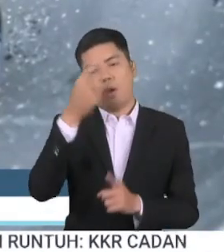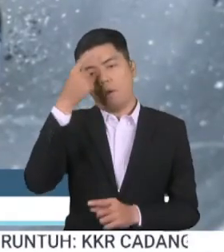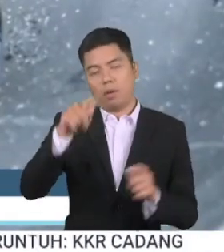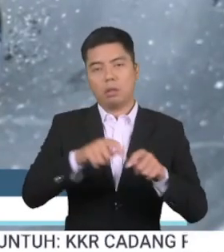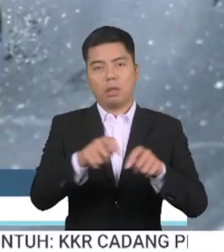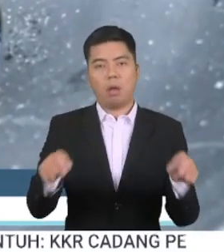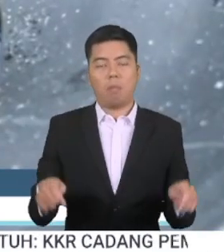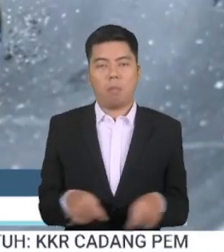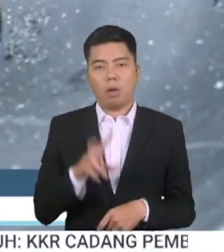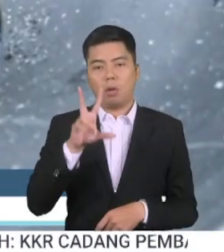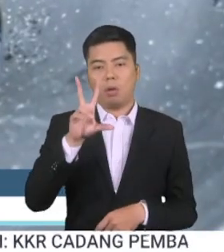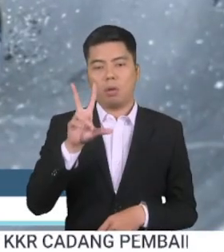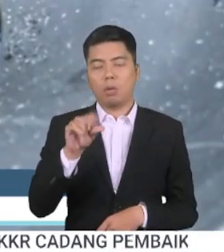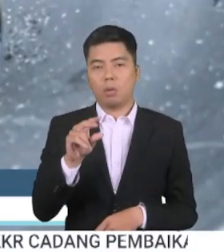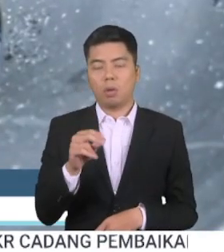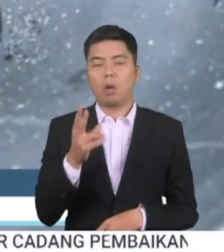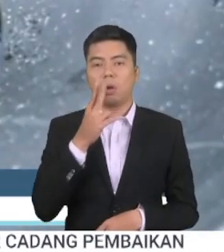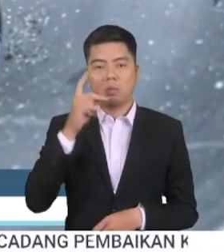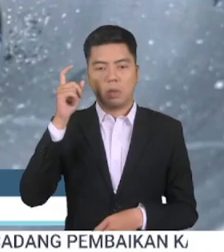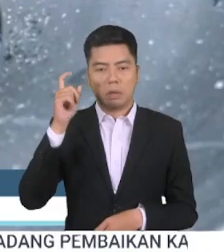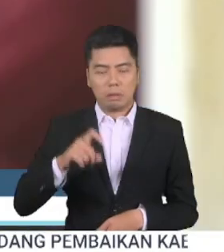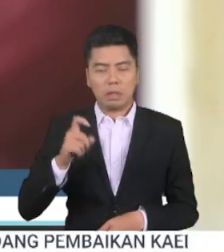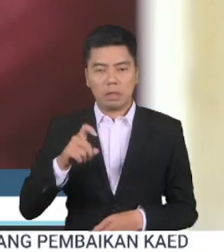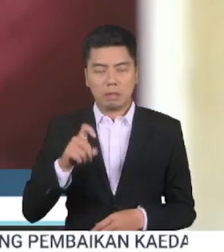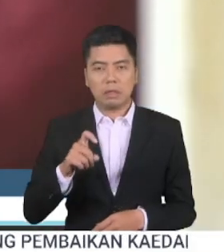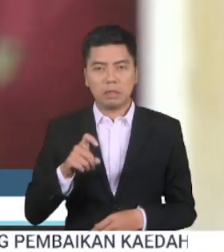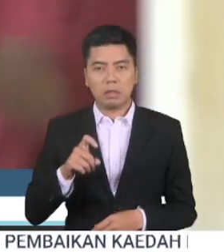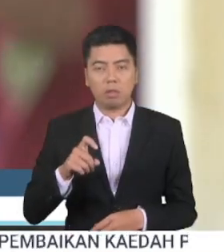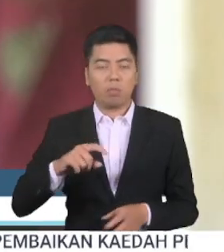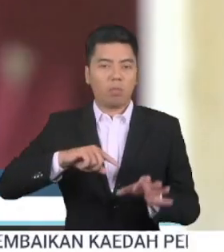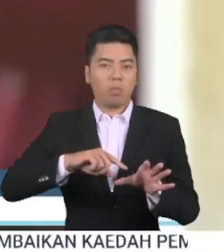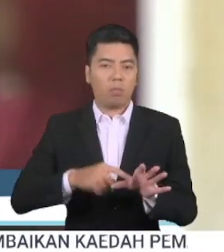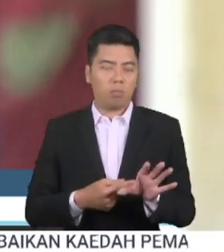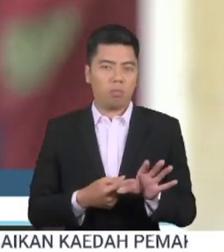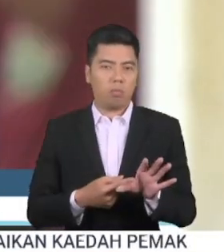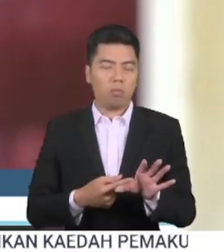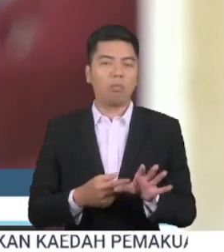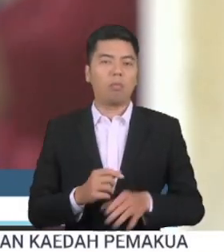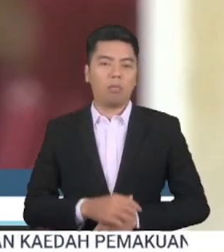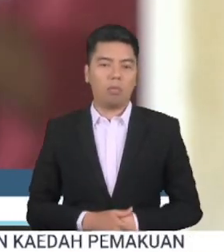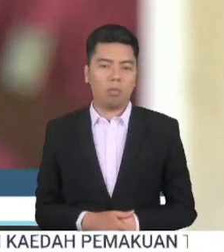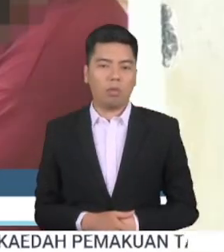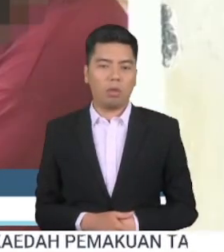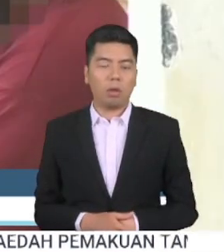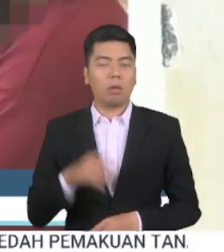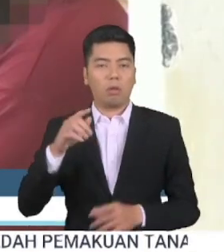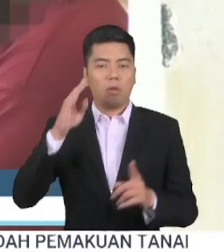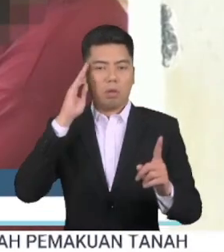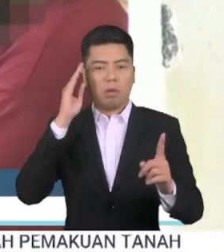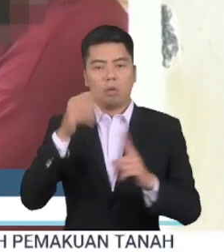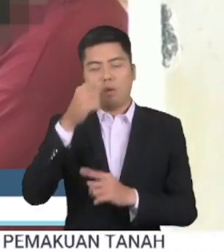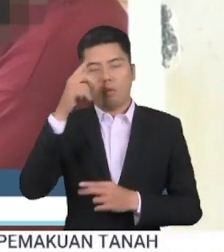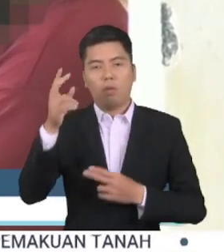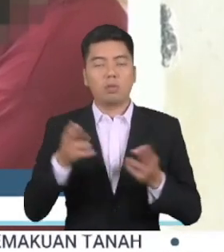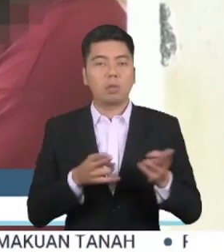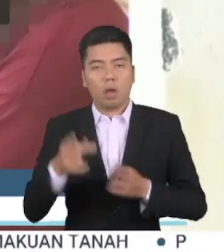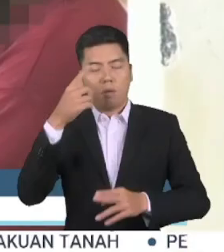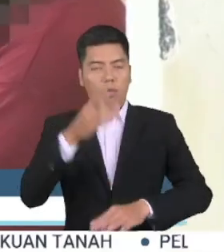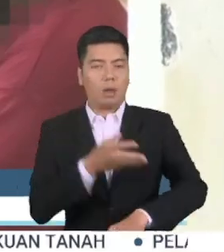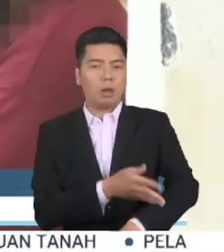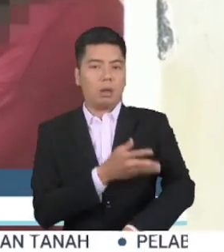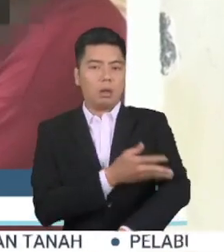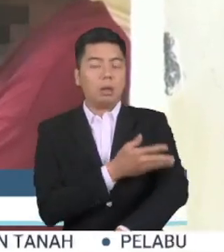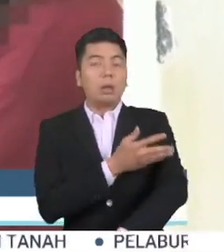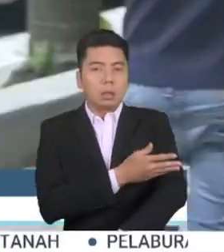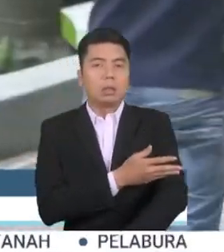larangan merokok di premis Dobi harus disokong sepenuhnya. Fokus tertumpu kepada usaha tingkatkan